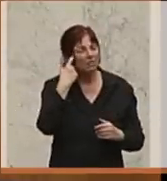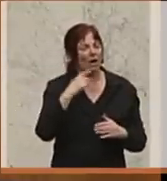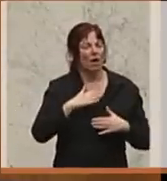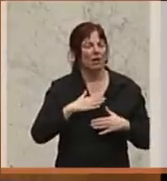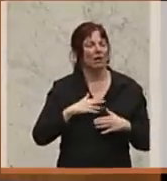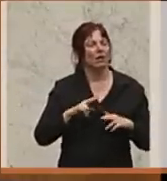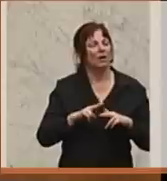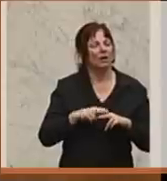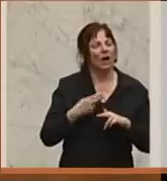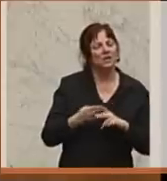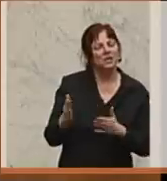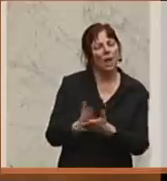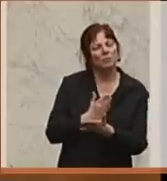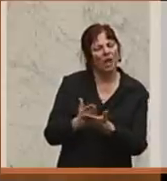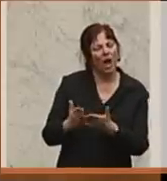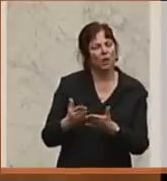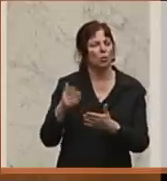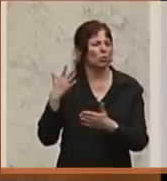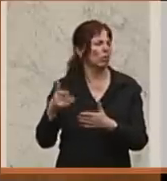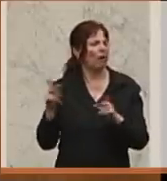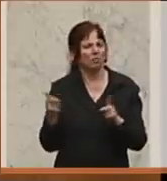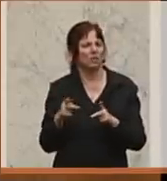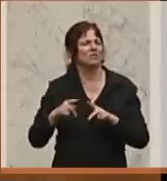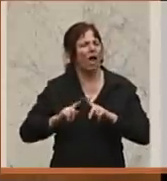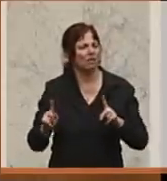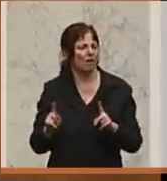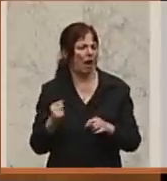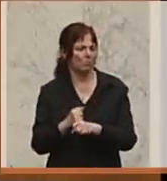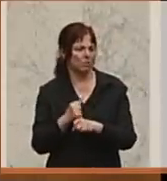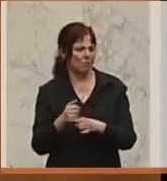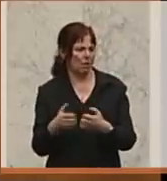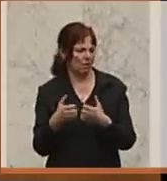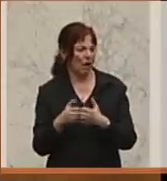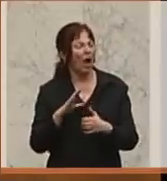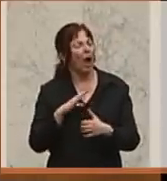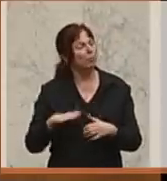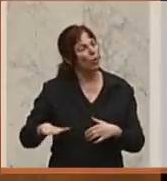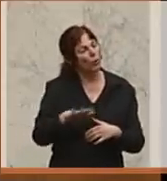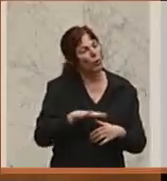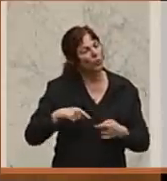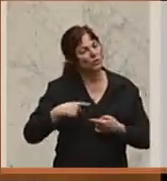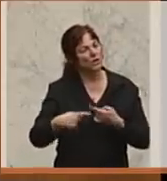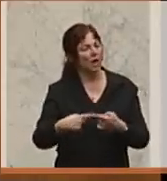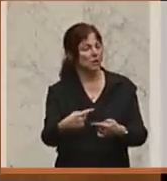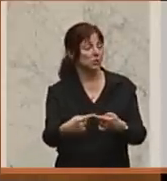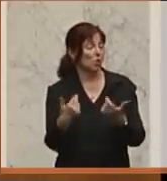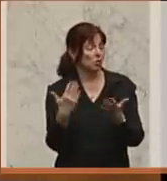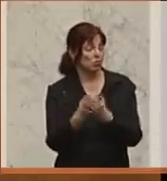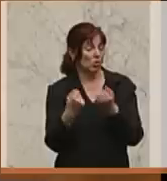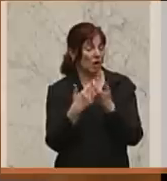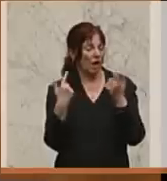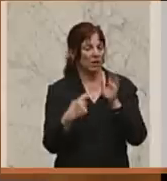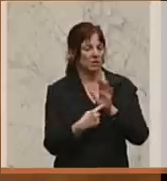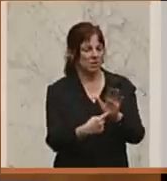der einzelnen Abteilungen gewesen wäre, aber ich glaube, von der Grundtendenz ist die Aussage ganz klar getroffen worden, nämlich, dass